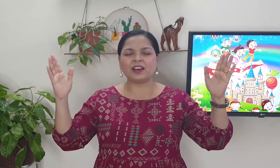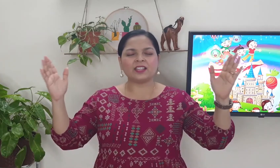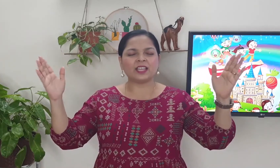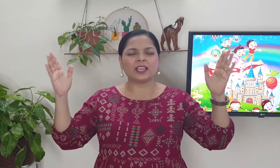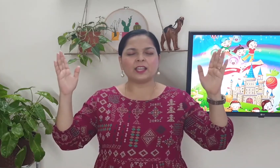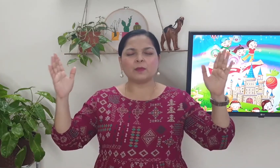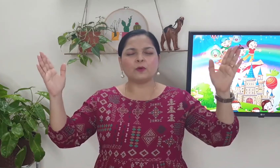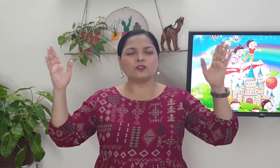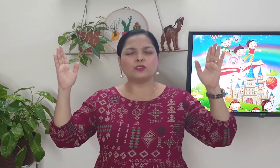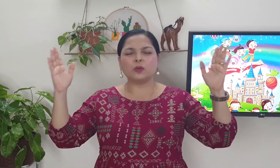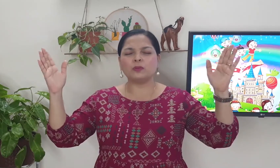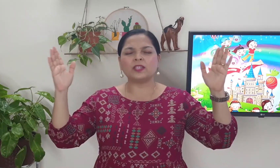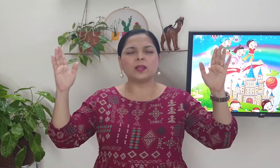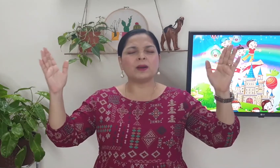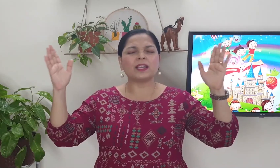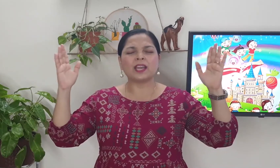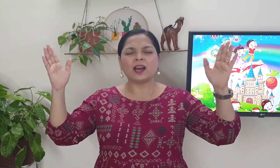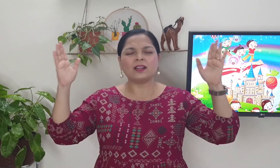धन्यवाद देऊ शकतो.